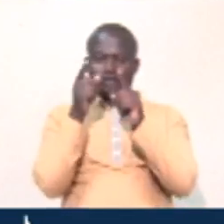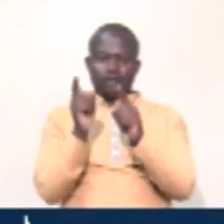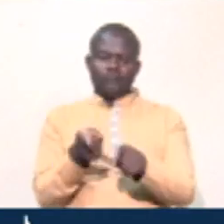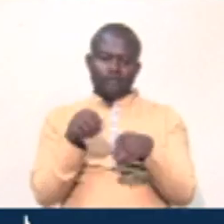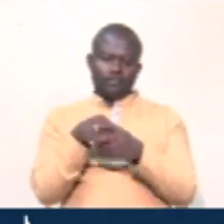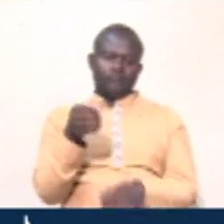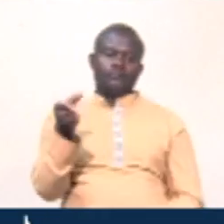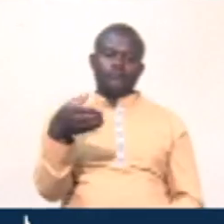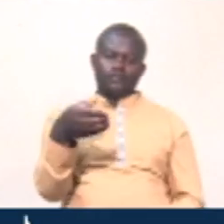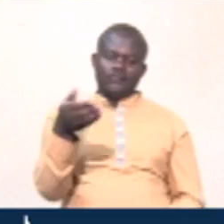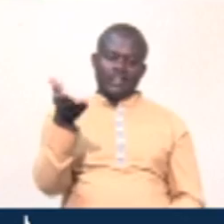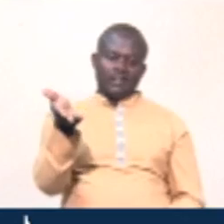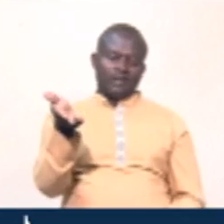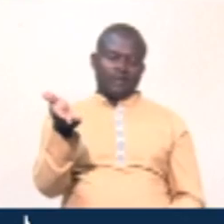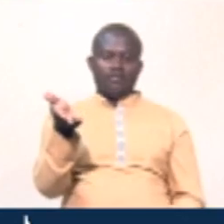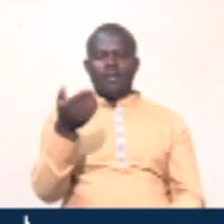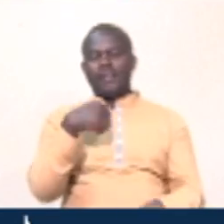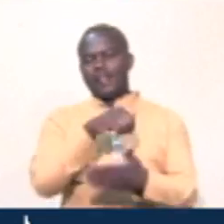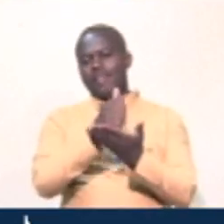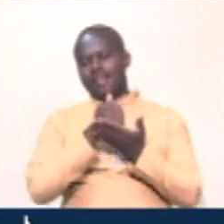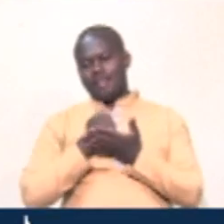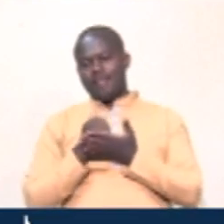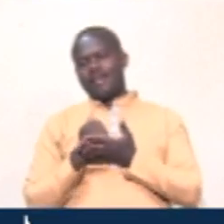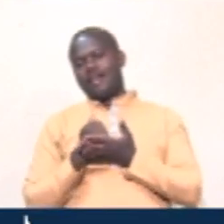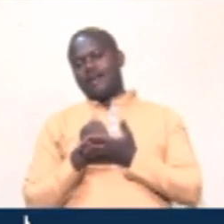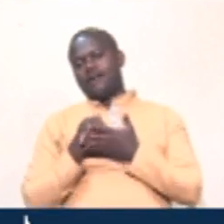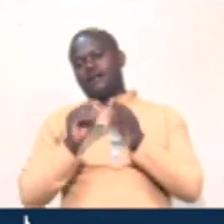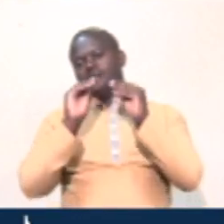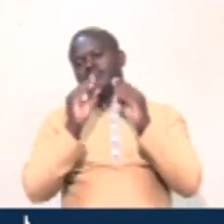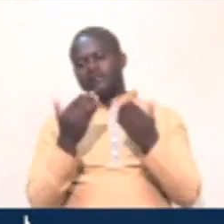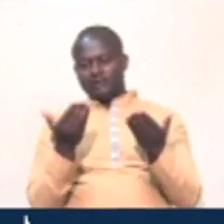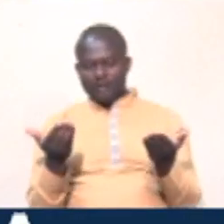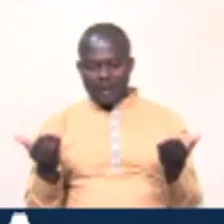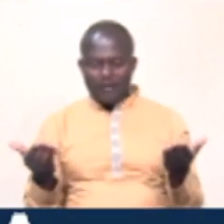muri iyi koperative. Yaramfashije, nigishije abana,